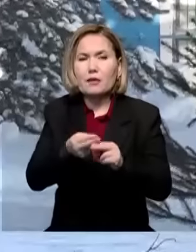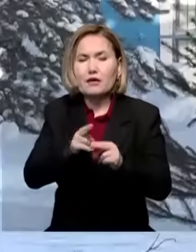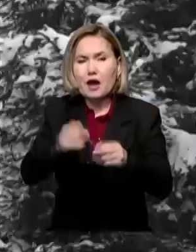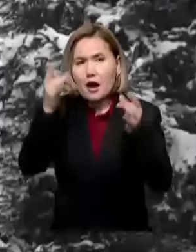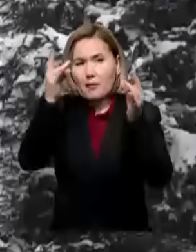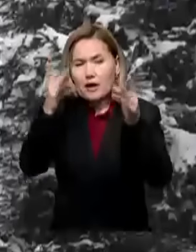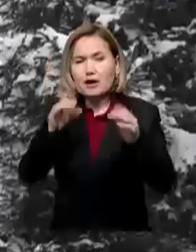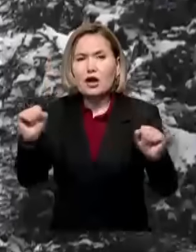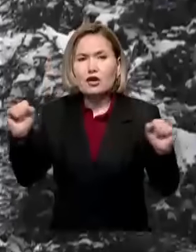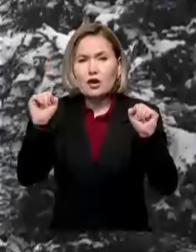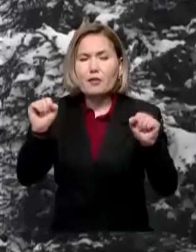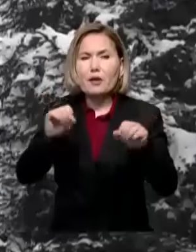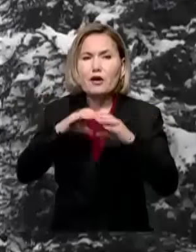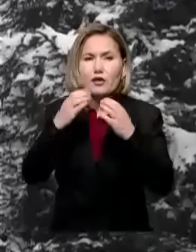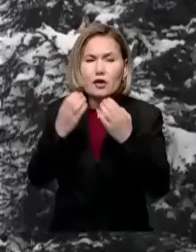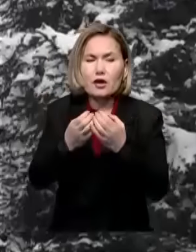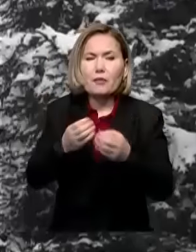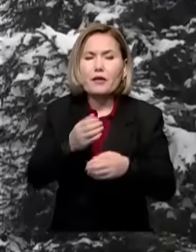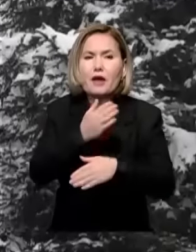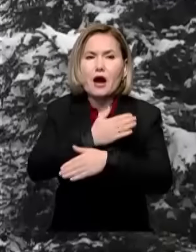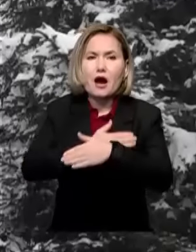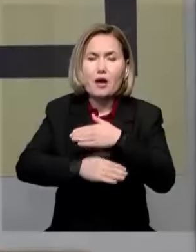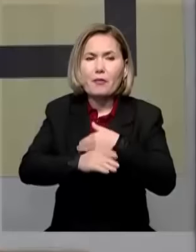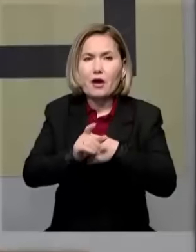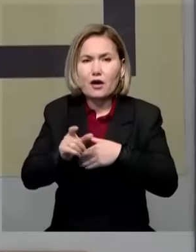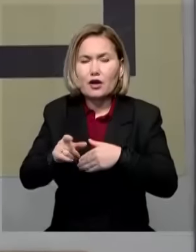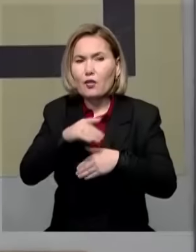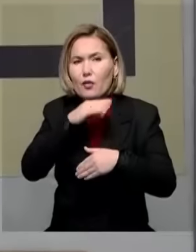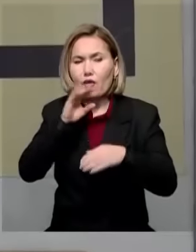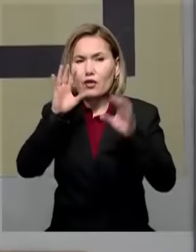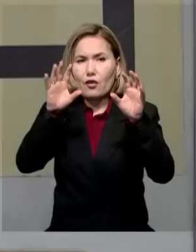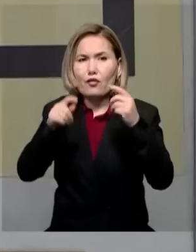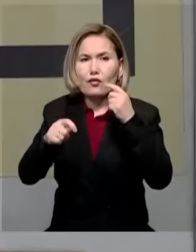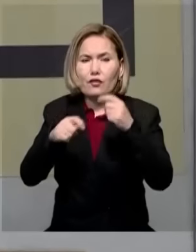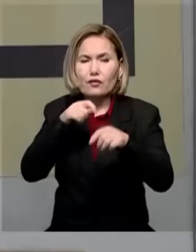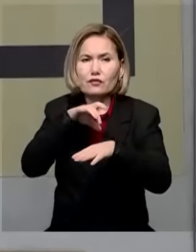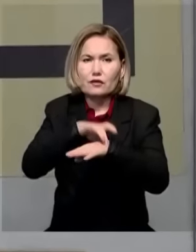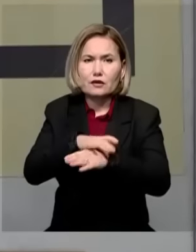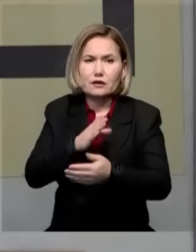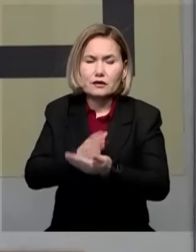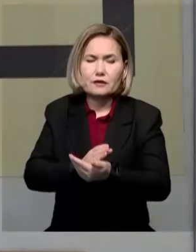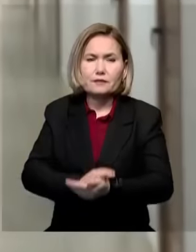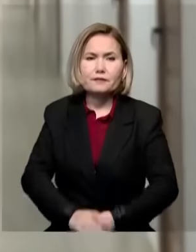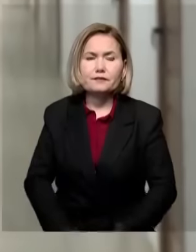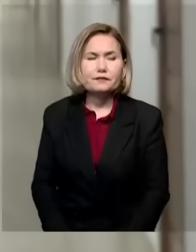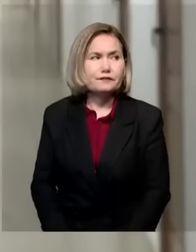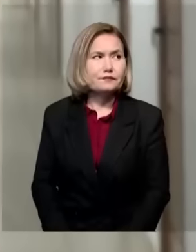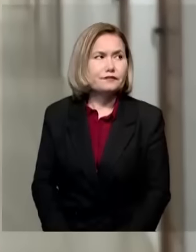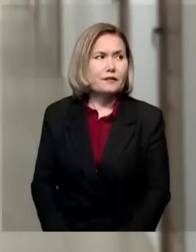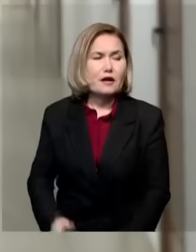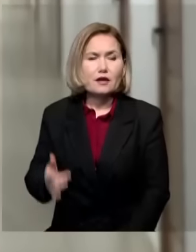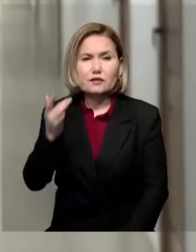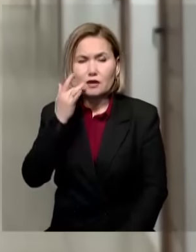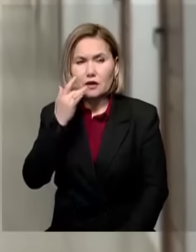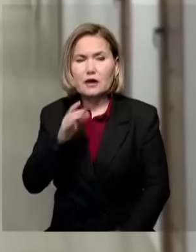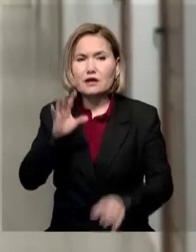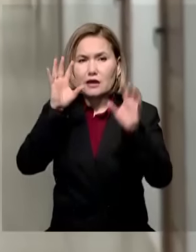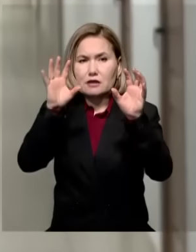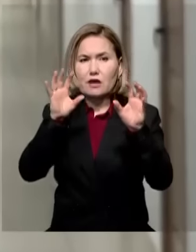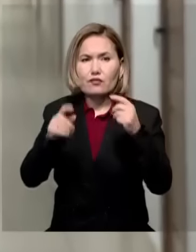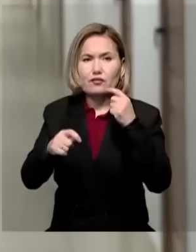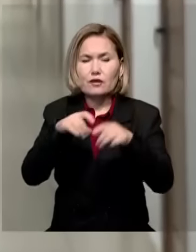және спорт нысандарында мүгедектерге қатысты 300-ден артық талап орындалмаған. Жиі кездесетін бұзушылықтар,